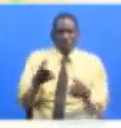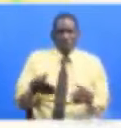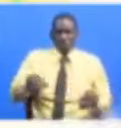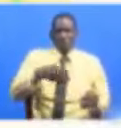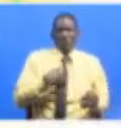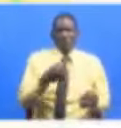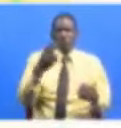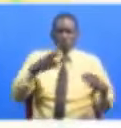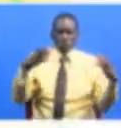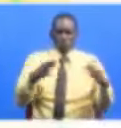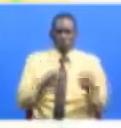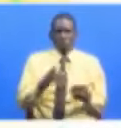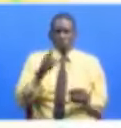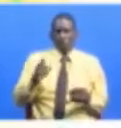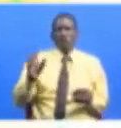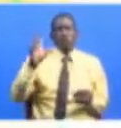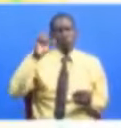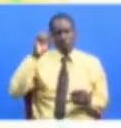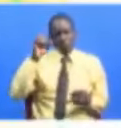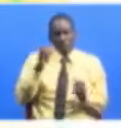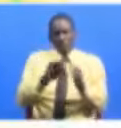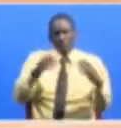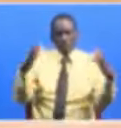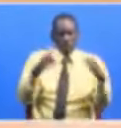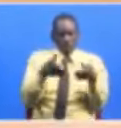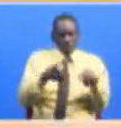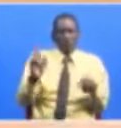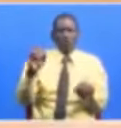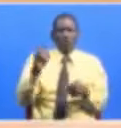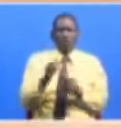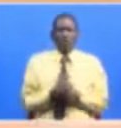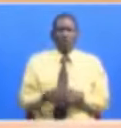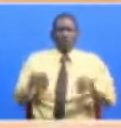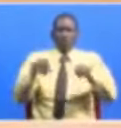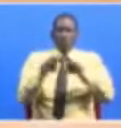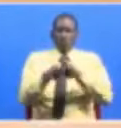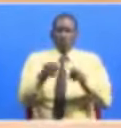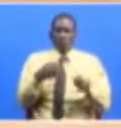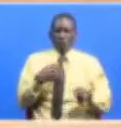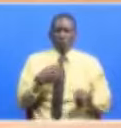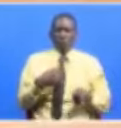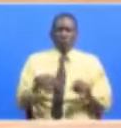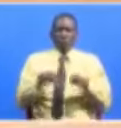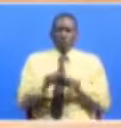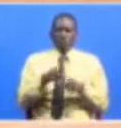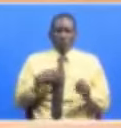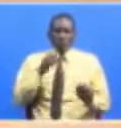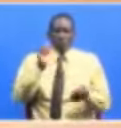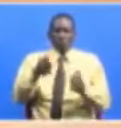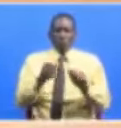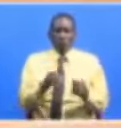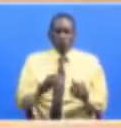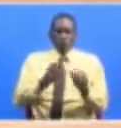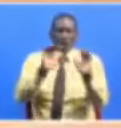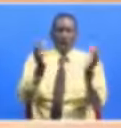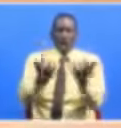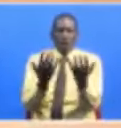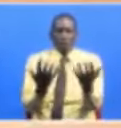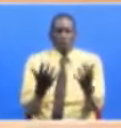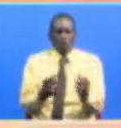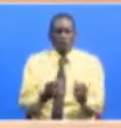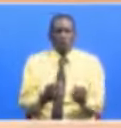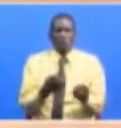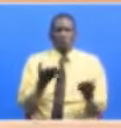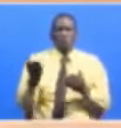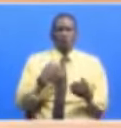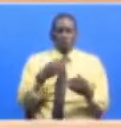mbili, moja iko kule Mombasa na nyingine kwa hapa Nairobi. Na pia tuko katika michezo wa handball ambayo tuko